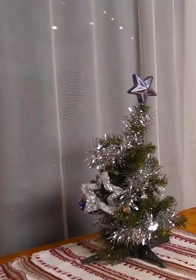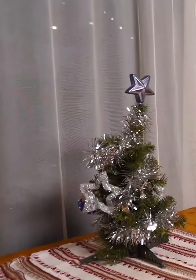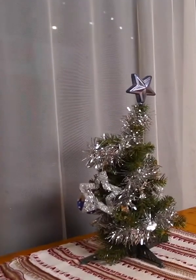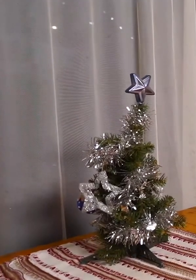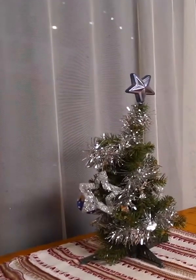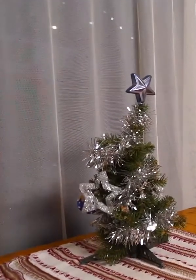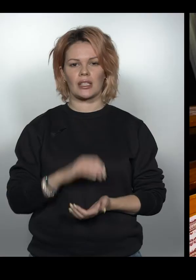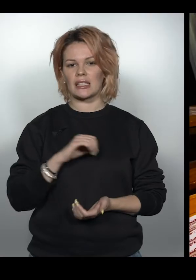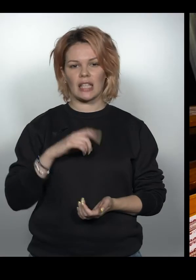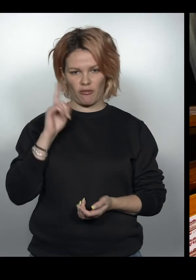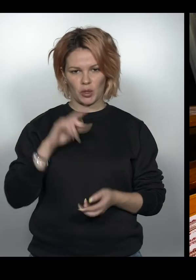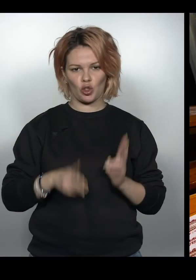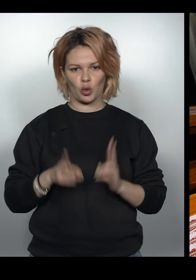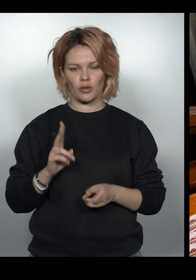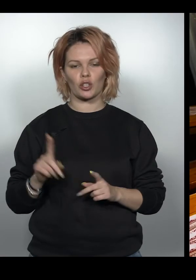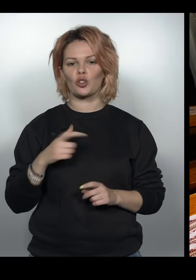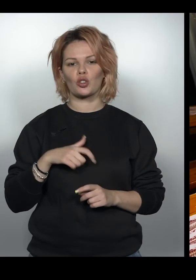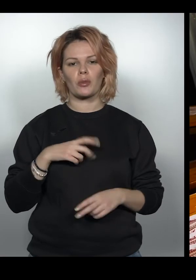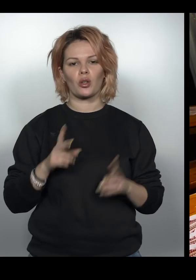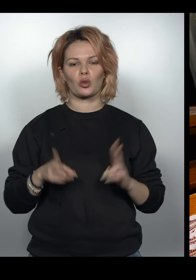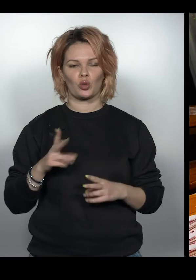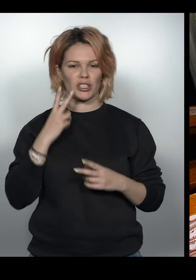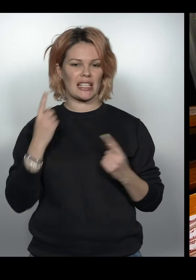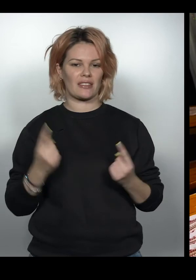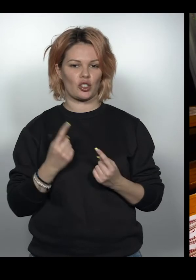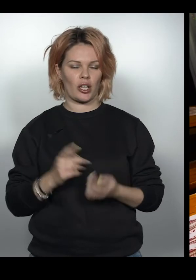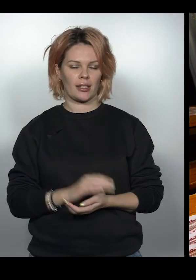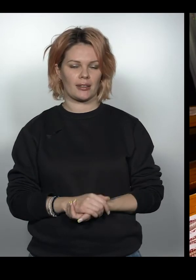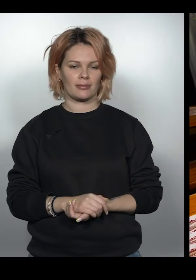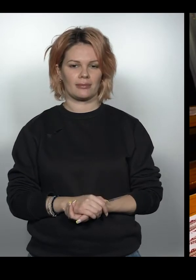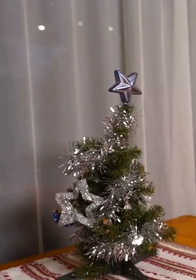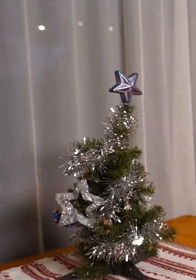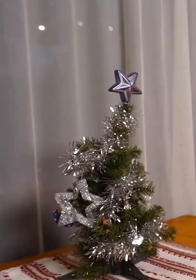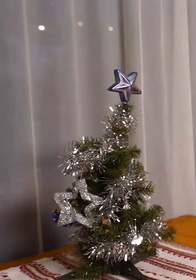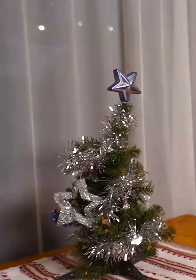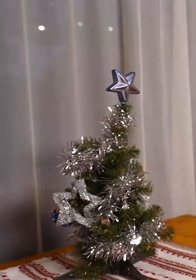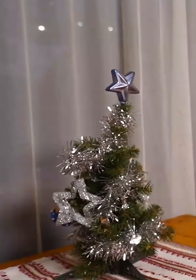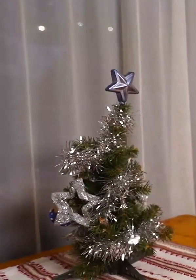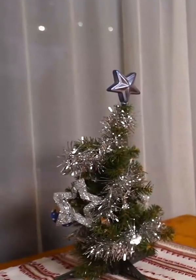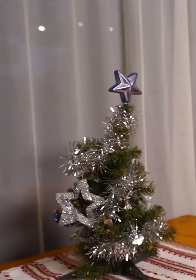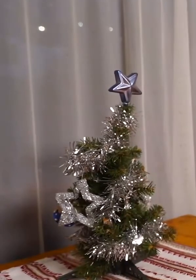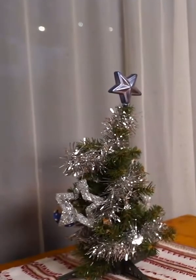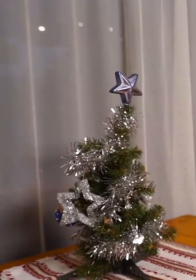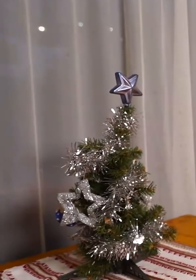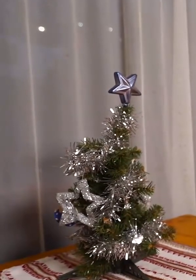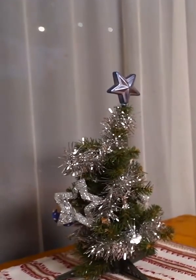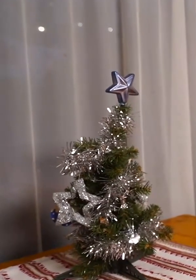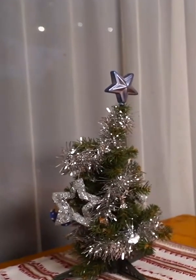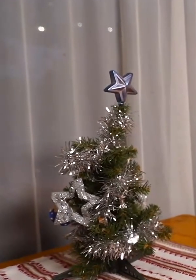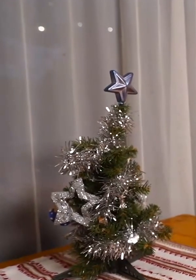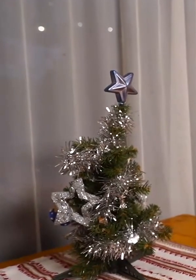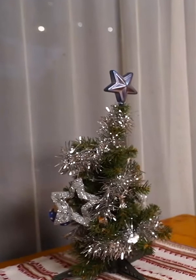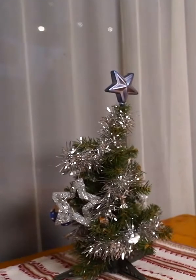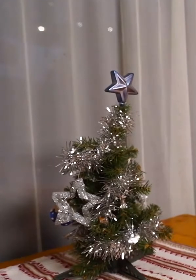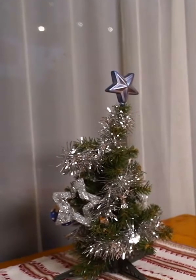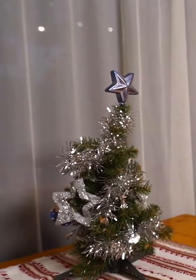кімнаті порожньо і чисто. Сам вмієш готувати? Що собі готуєш зазвичай? Я виріс без мами, тому тато